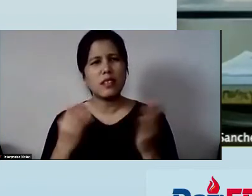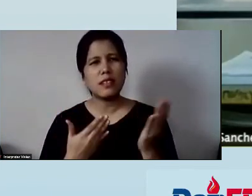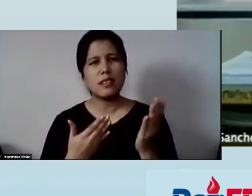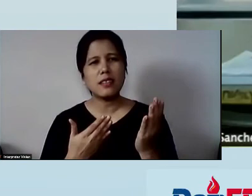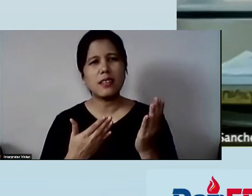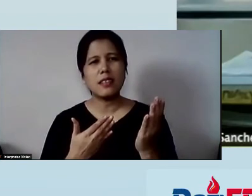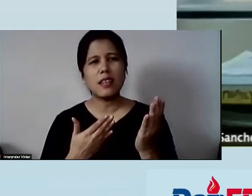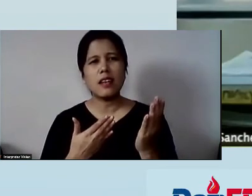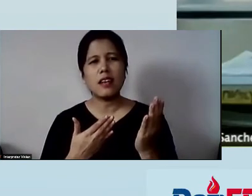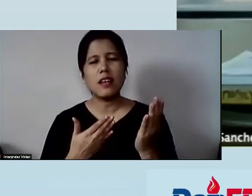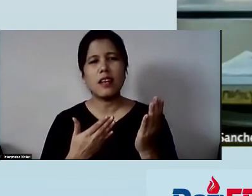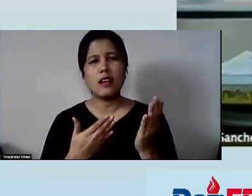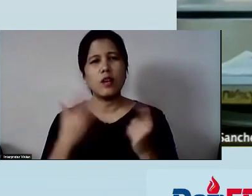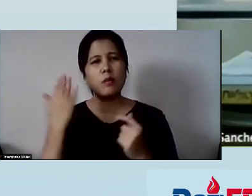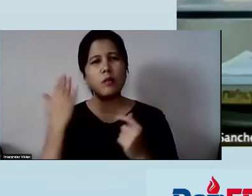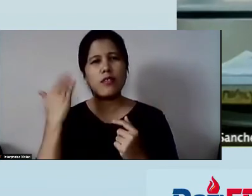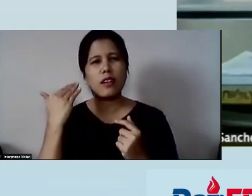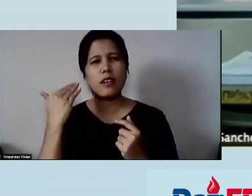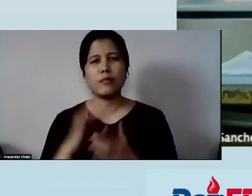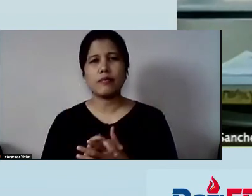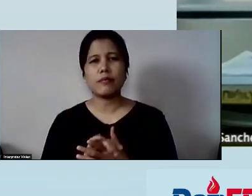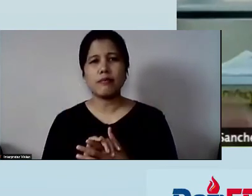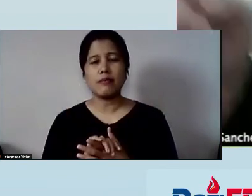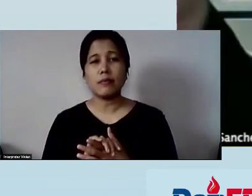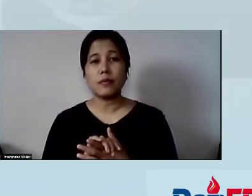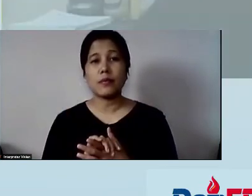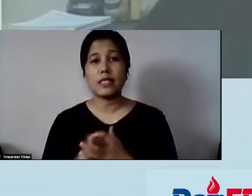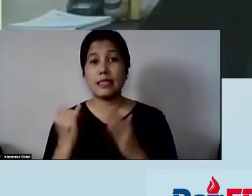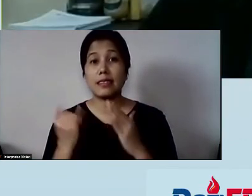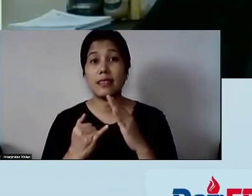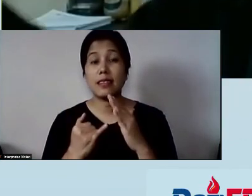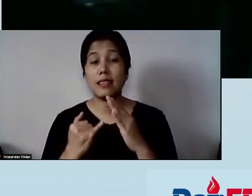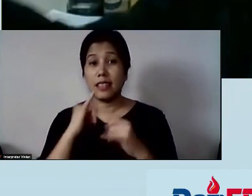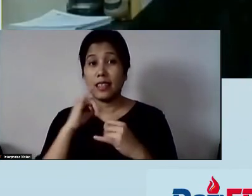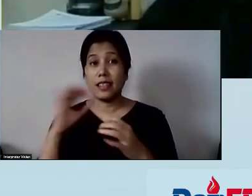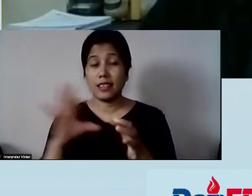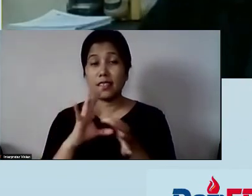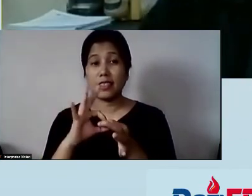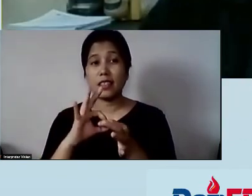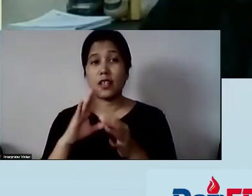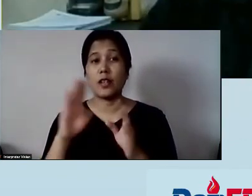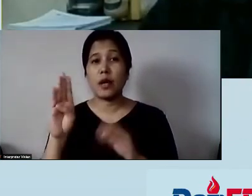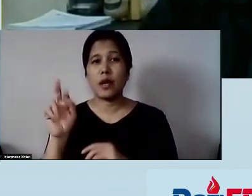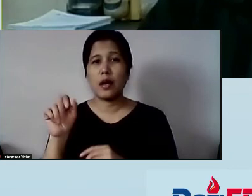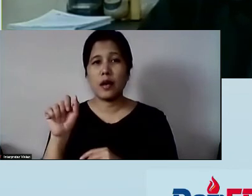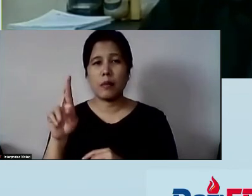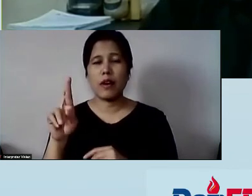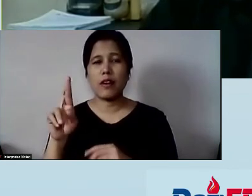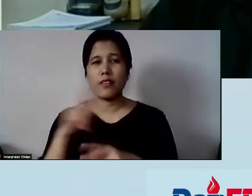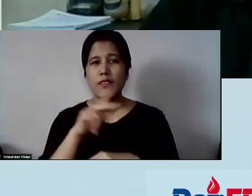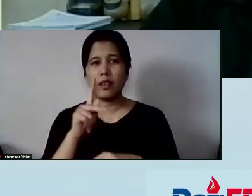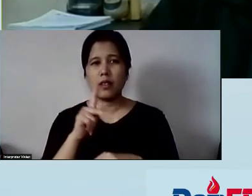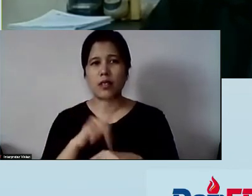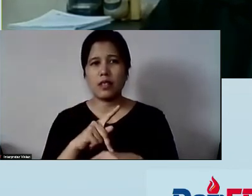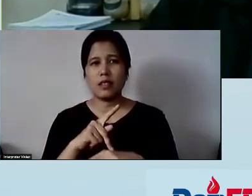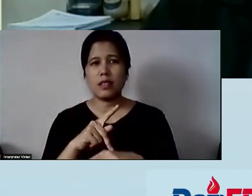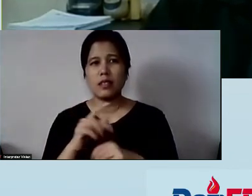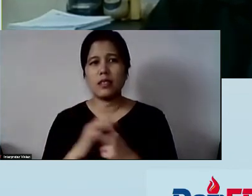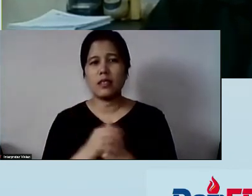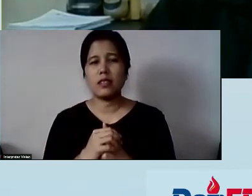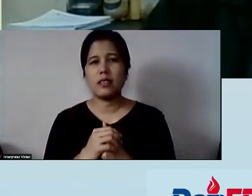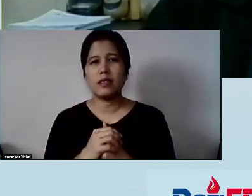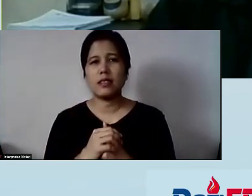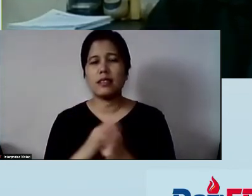legal aid ng Integrated Bar of the Philippines. Kasi remember, yung mga theft dyan na tinanggal dyan sa Luneta,